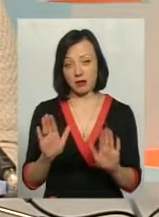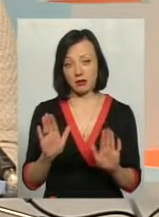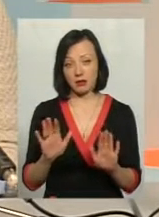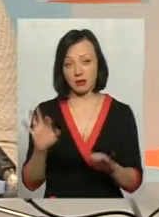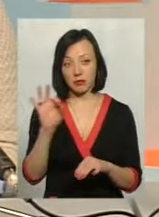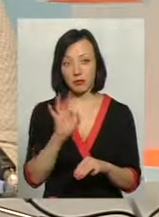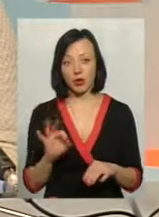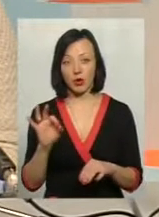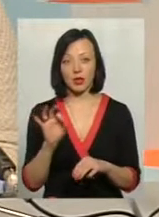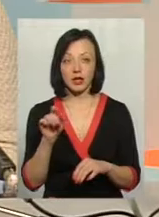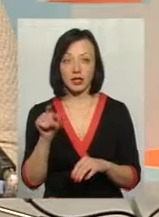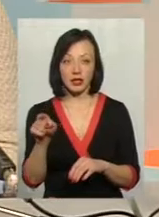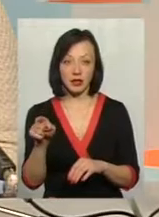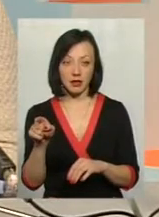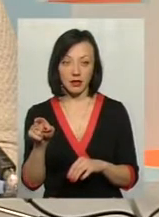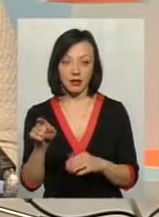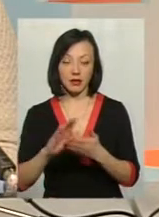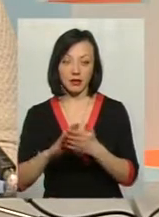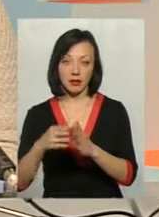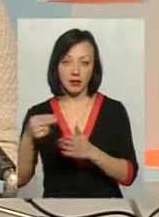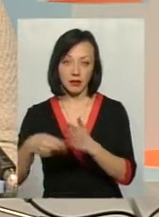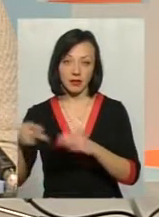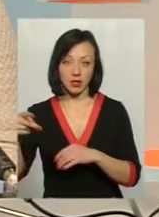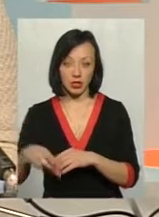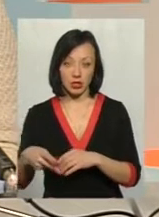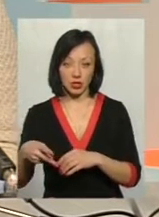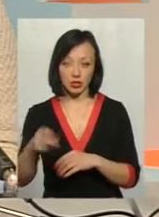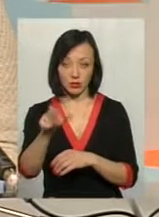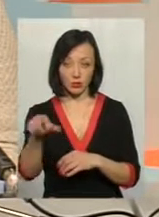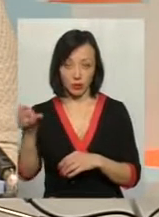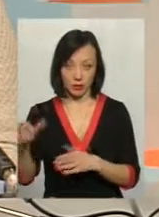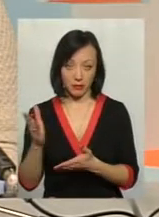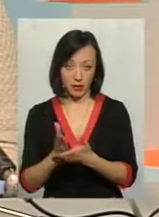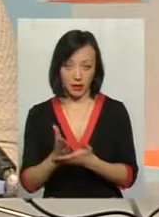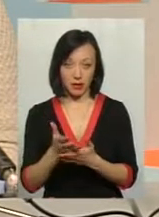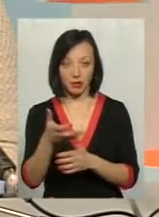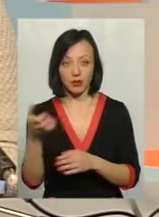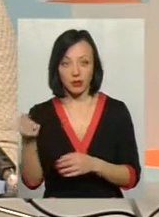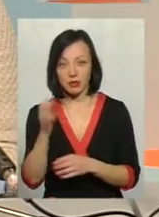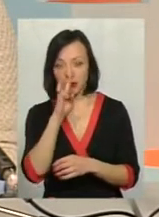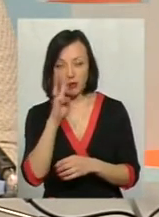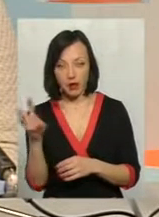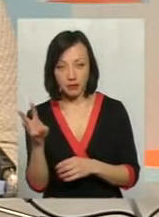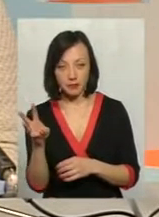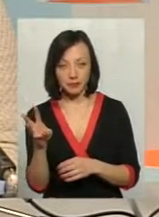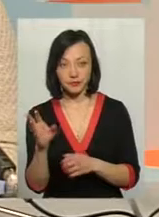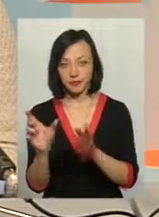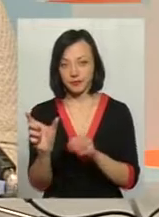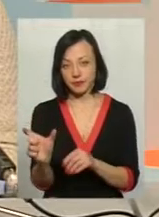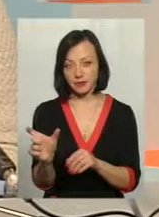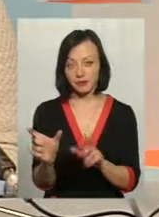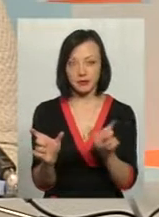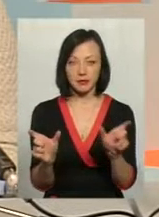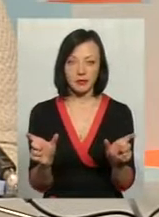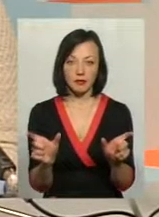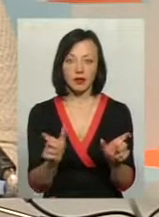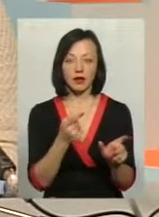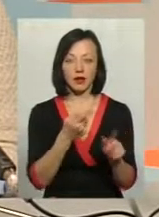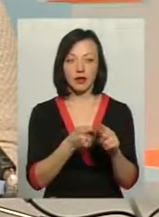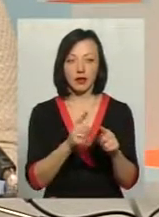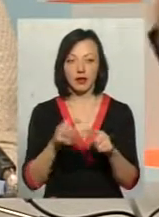стосовно того, що якщо він уклав 2000 угод, цей лікар, то він отримує одну заробітну платню, там, умовно кажучи, певний відсоток